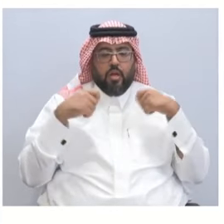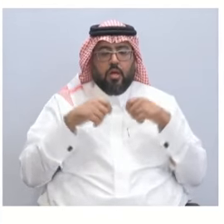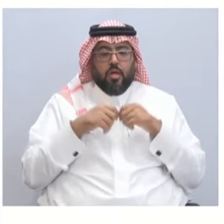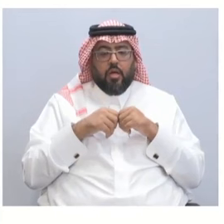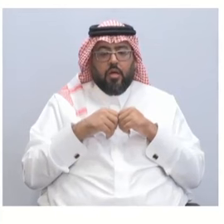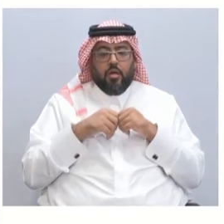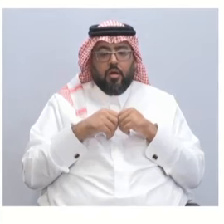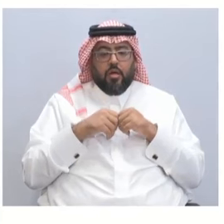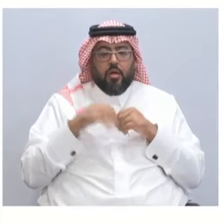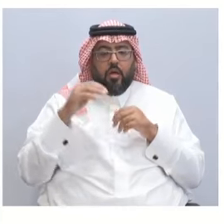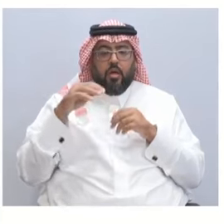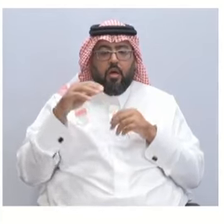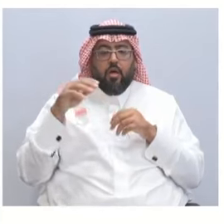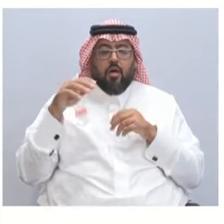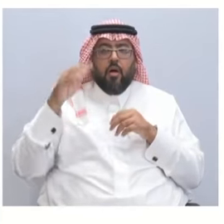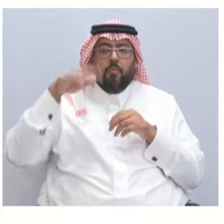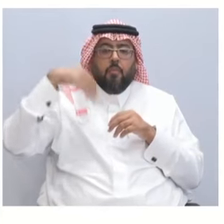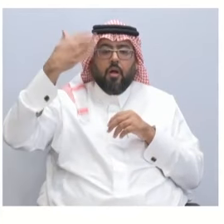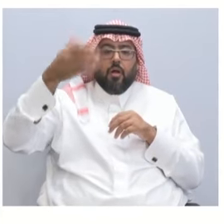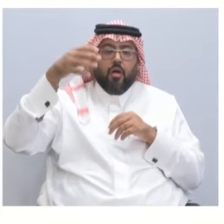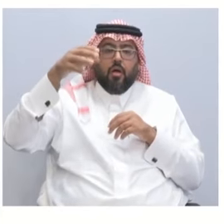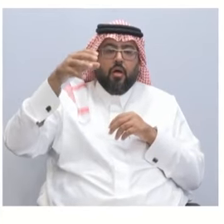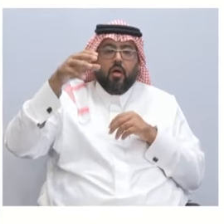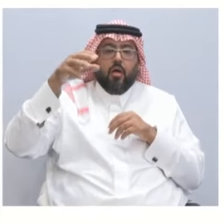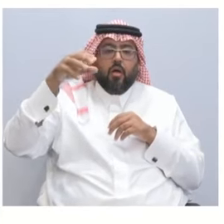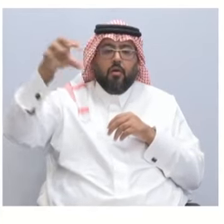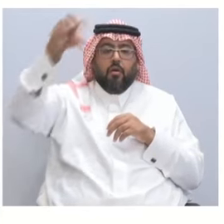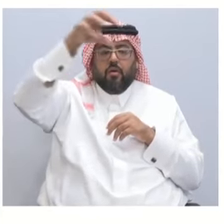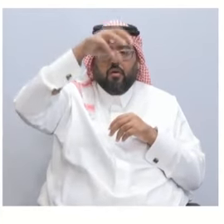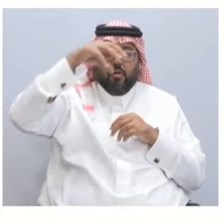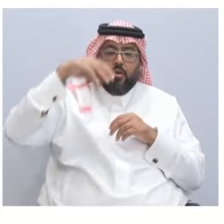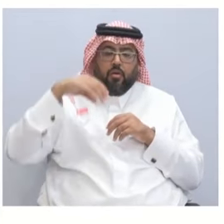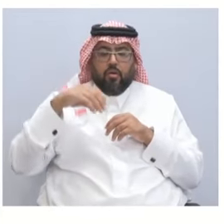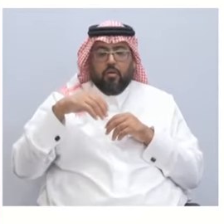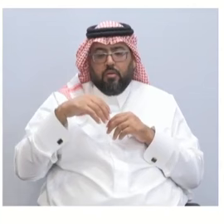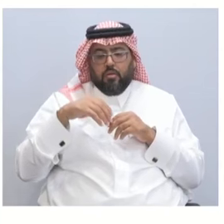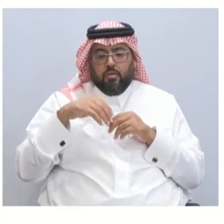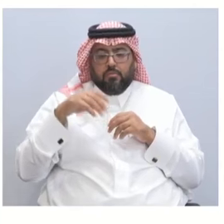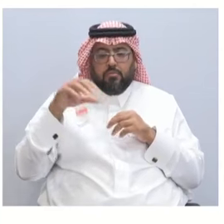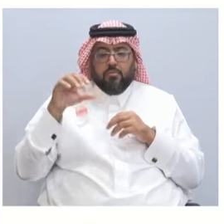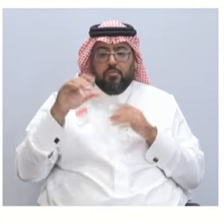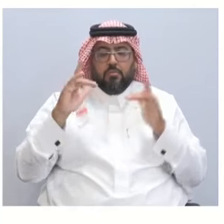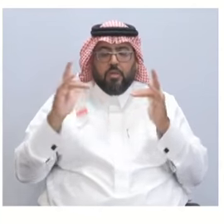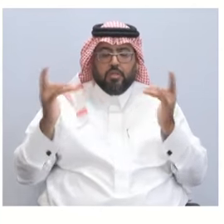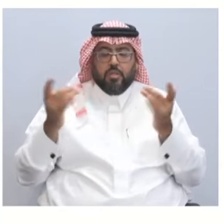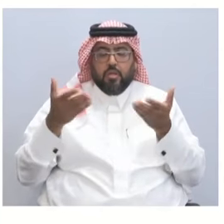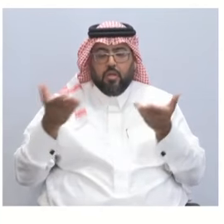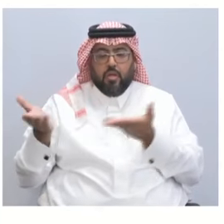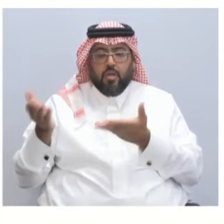وزراء خارجيه الدول الاعضاء يتكون المجلس الوزاري